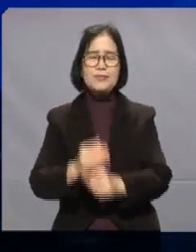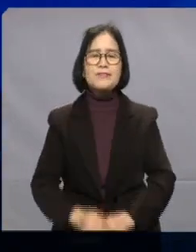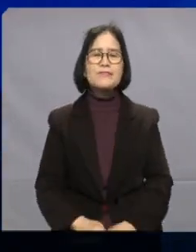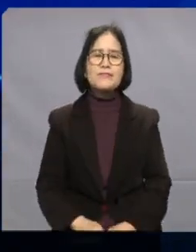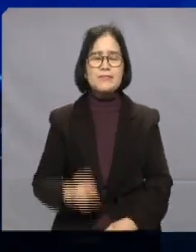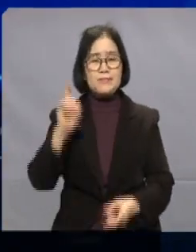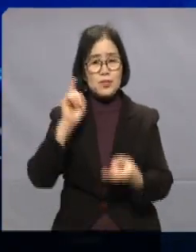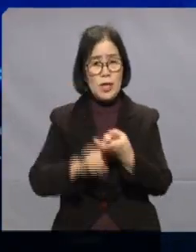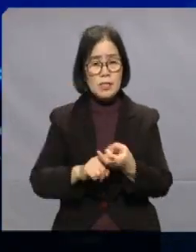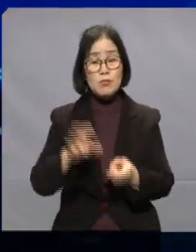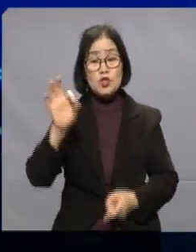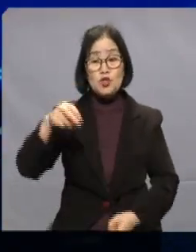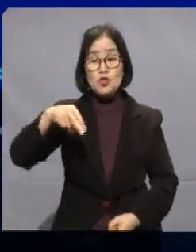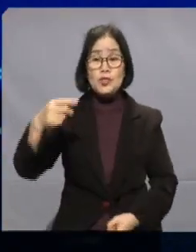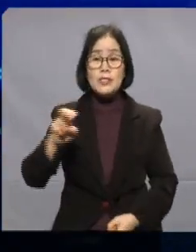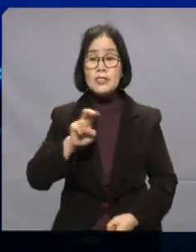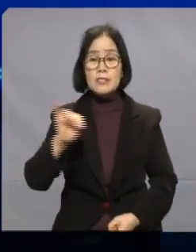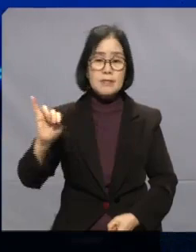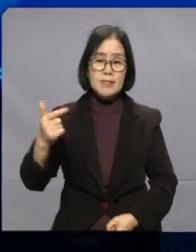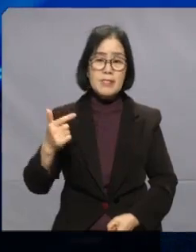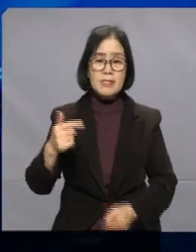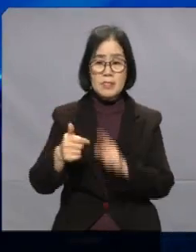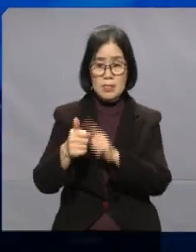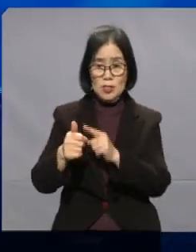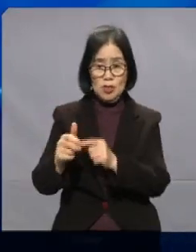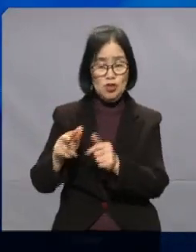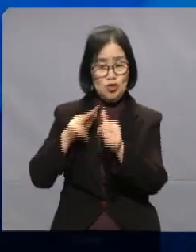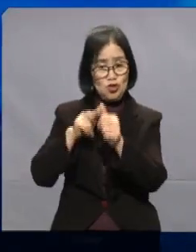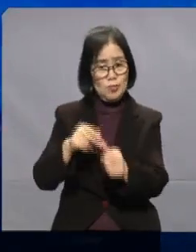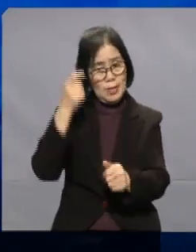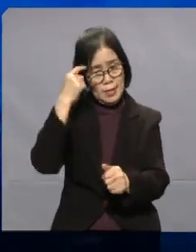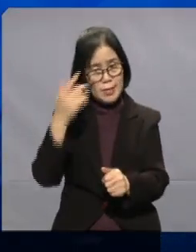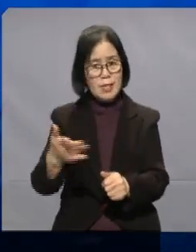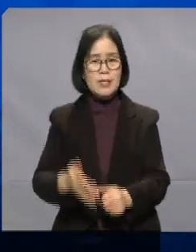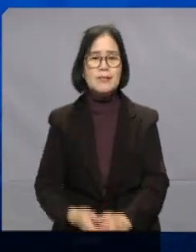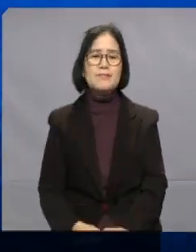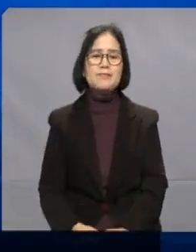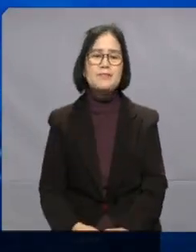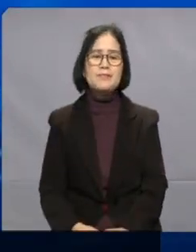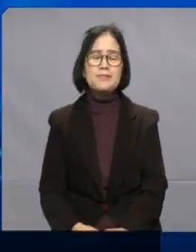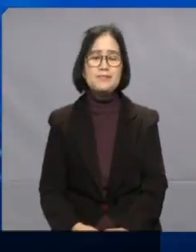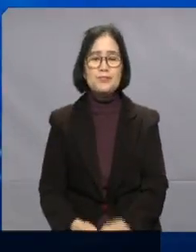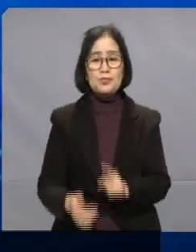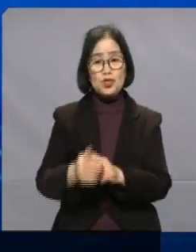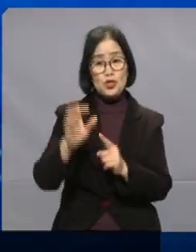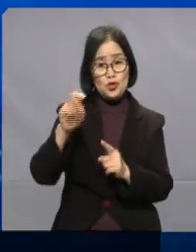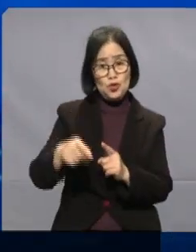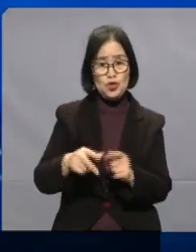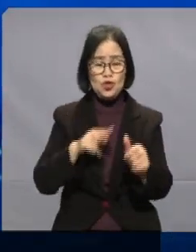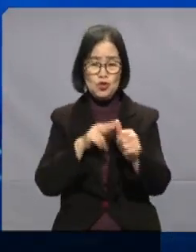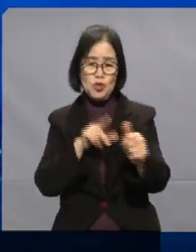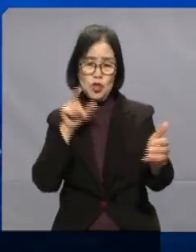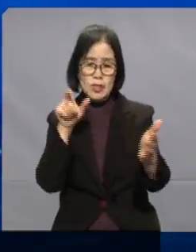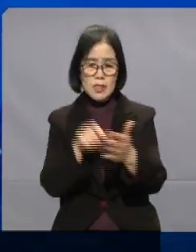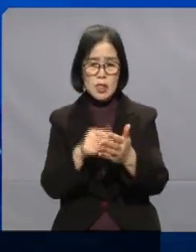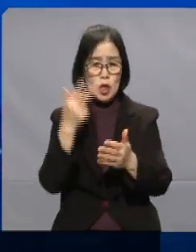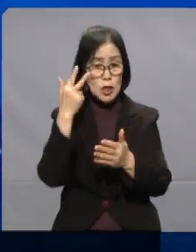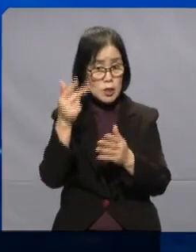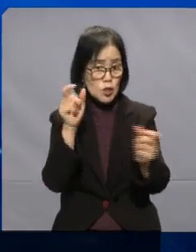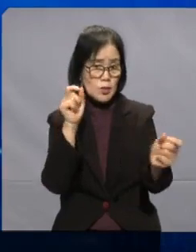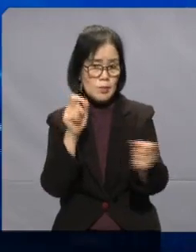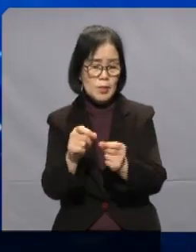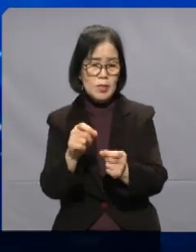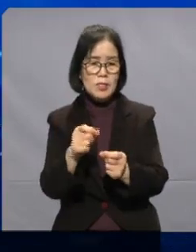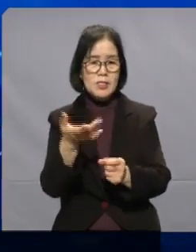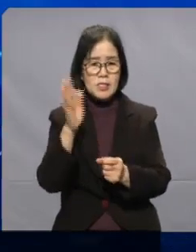이제 관심은 과연 유승민 전 의원이 출마하느냐입니다 자 그런데 유선 의원이 후보 등록증 일주일 밖에 안